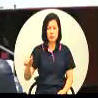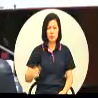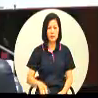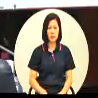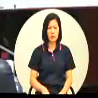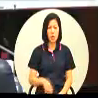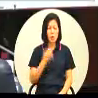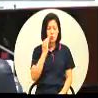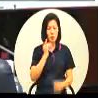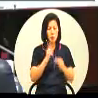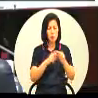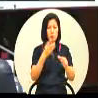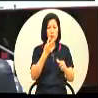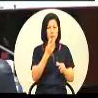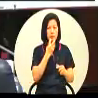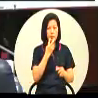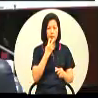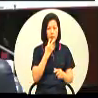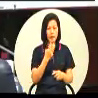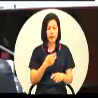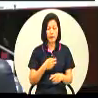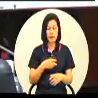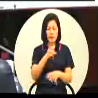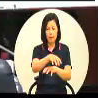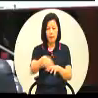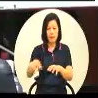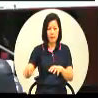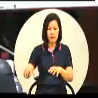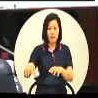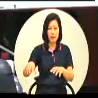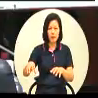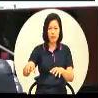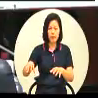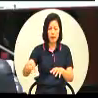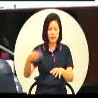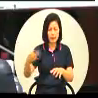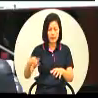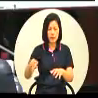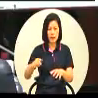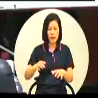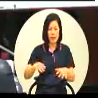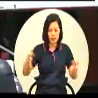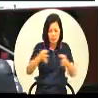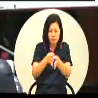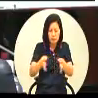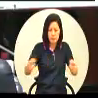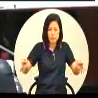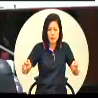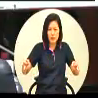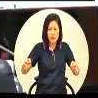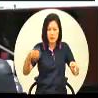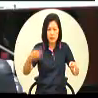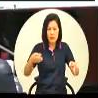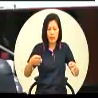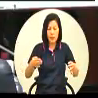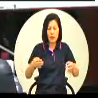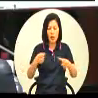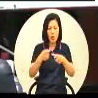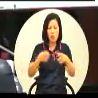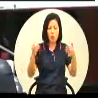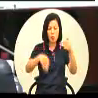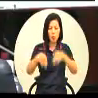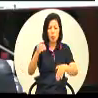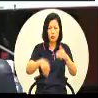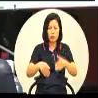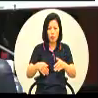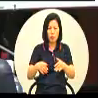的中央不管地方再怎么样集结，再怎么样联署，甚至要发动公投，我们还